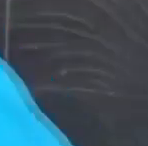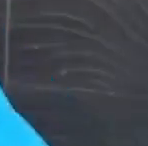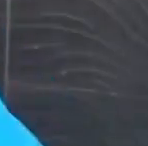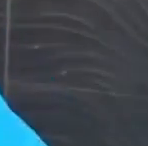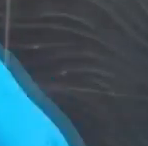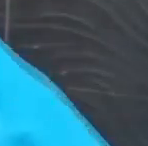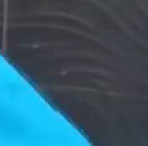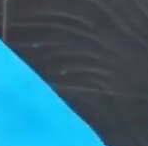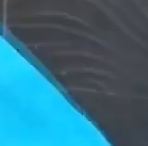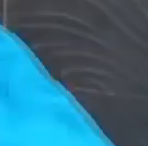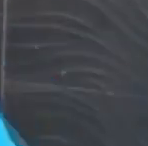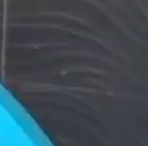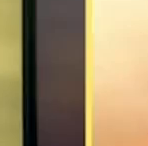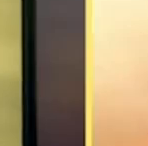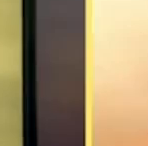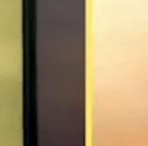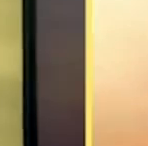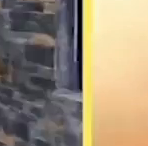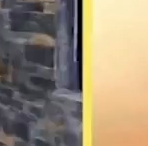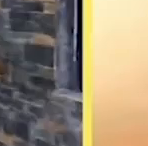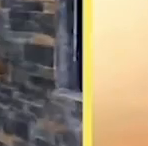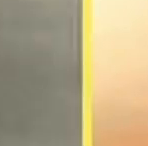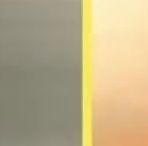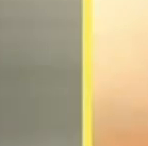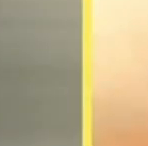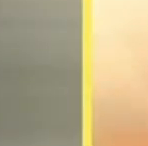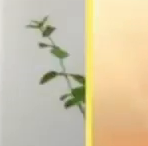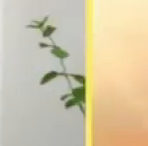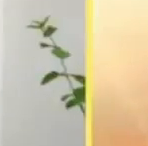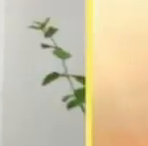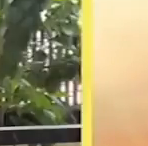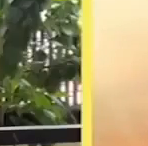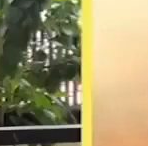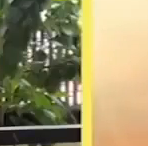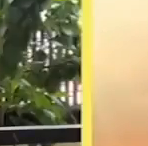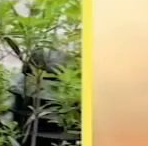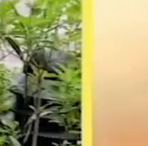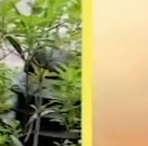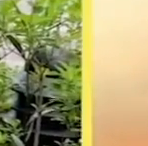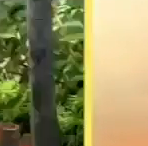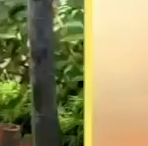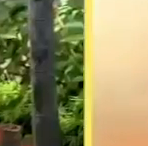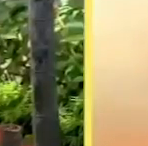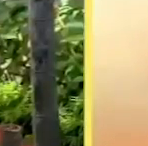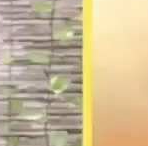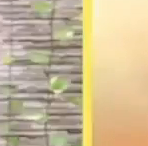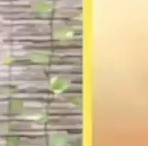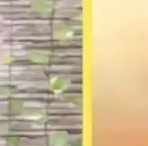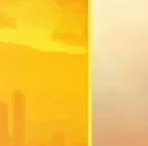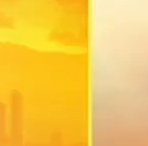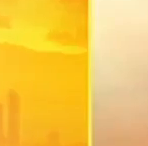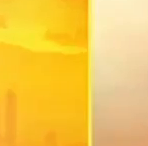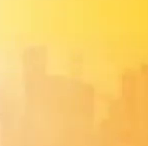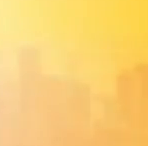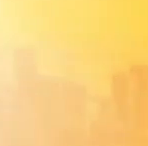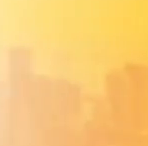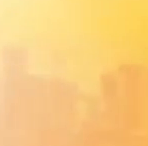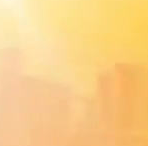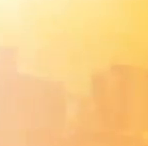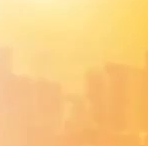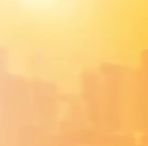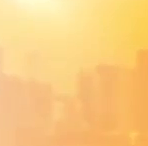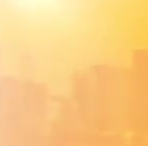ang saya-saya. Sa unang hirit, unang hirit, unang hirit, mangunguna ka.